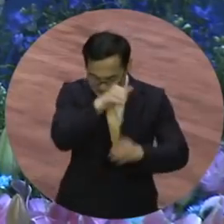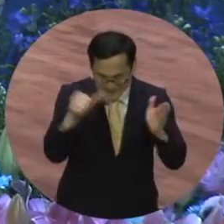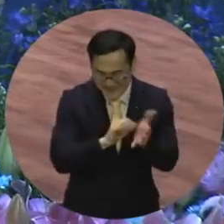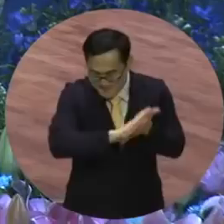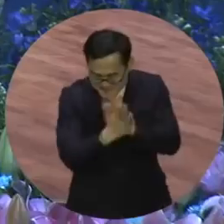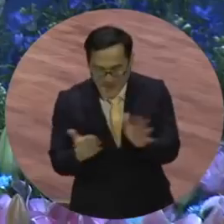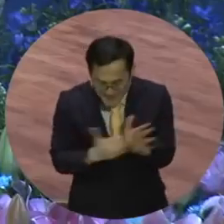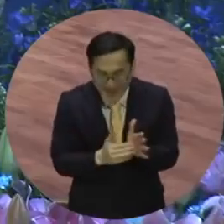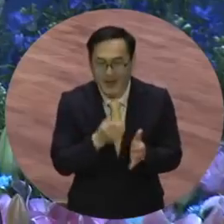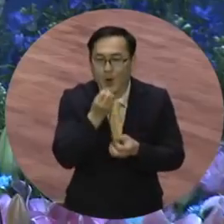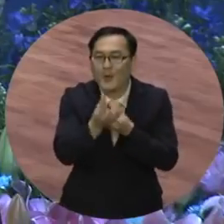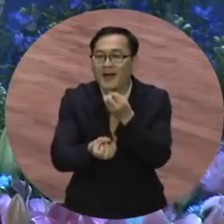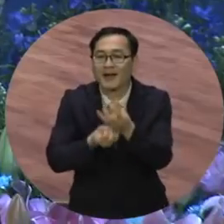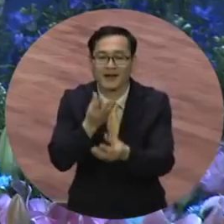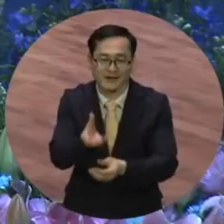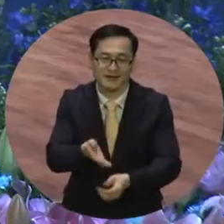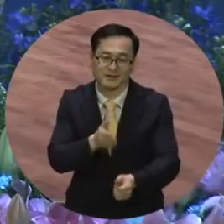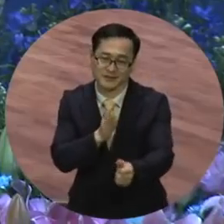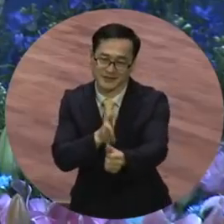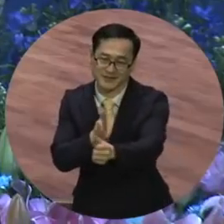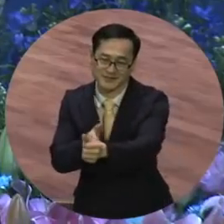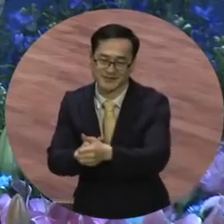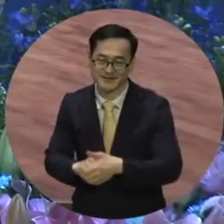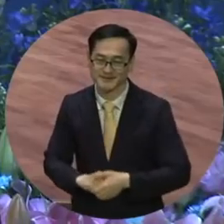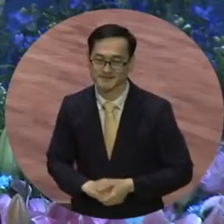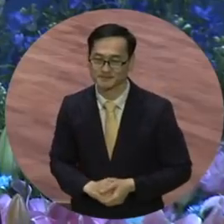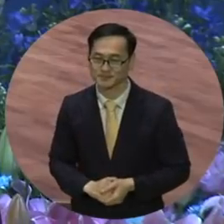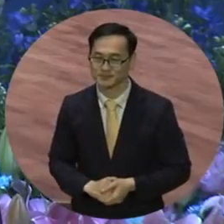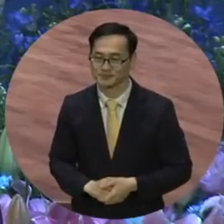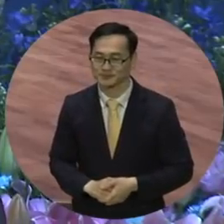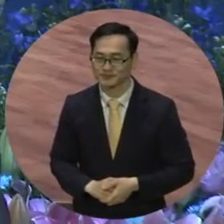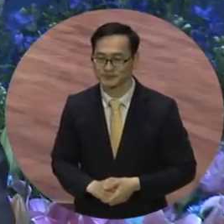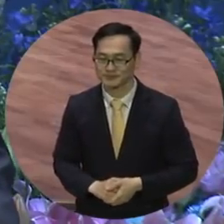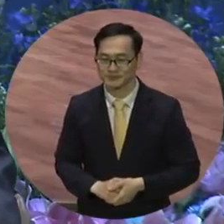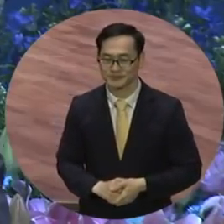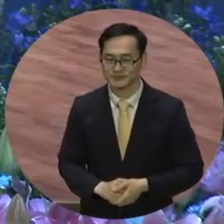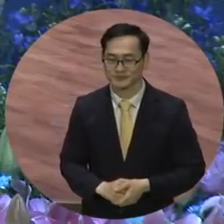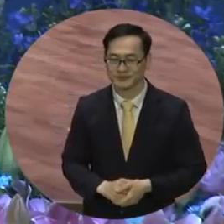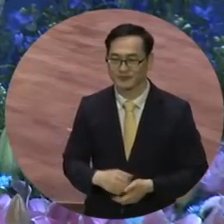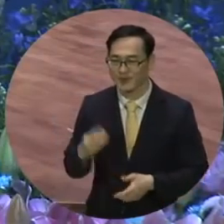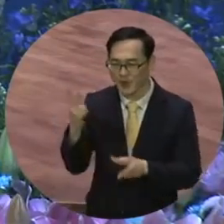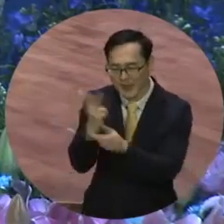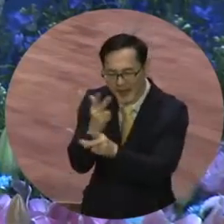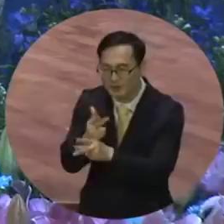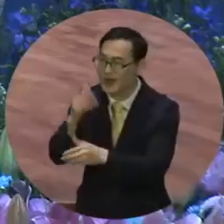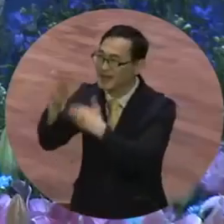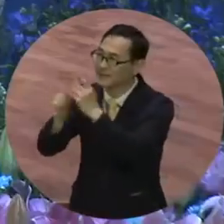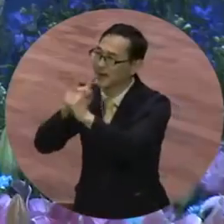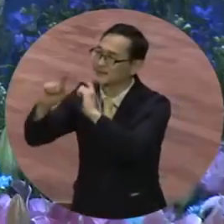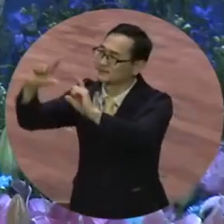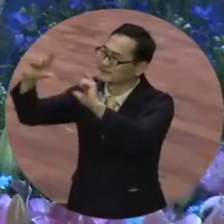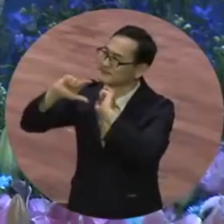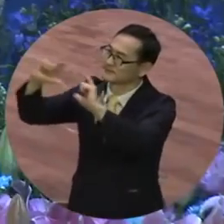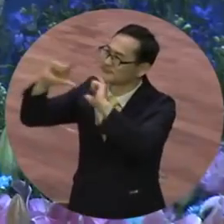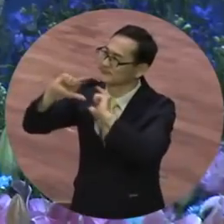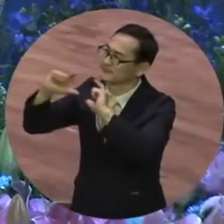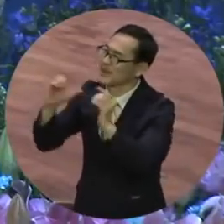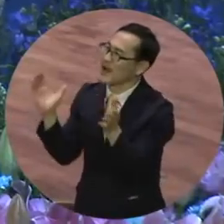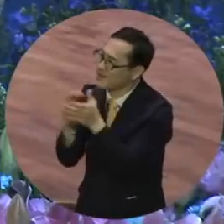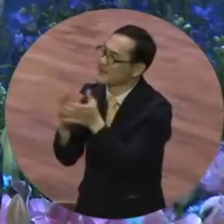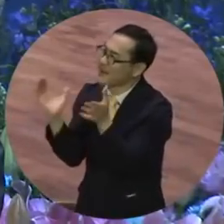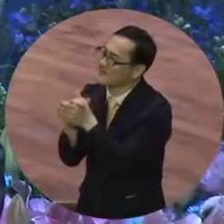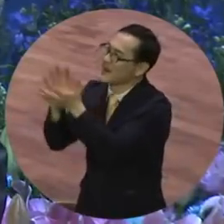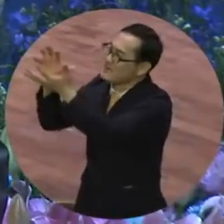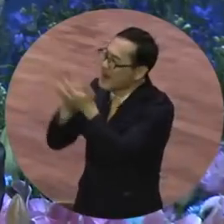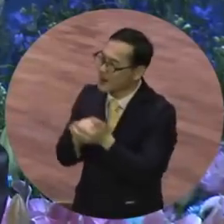아멘. 완전히 새로운 삶이 시작돼. 그리고 매주 선포되는 하나님의 말씀을 여러분 붙잡고 자신의